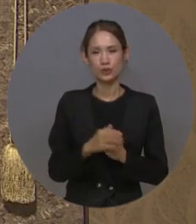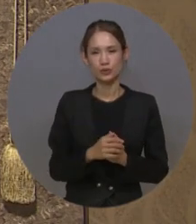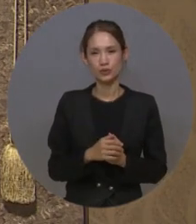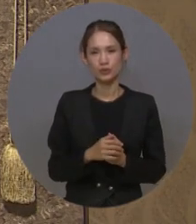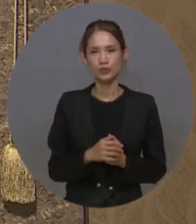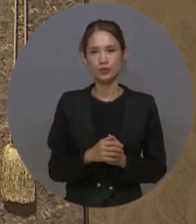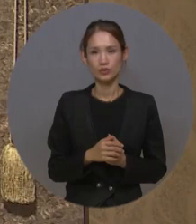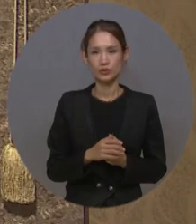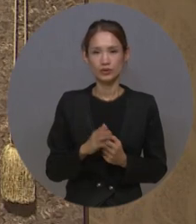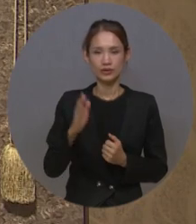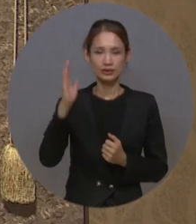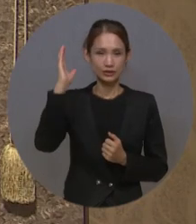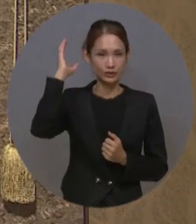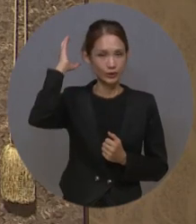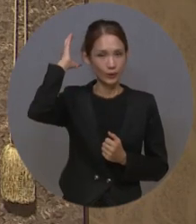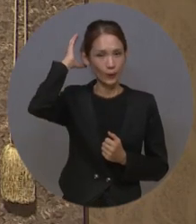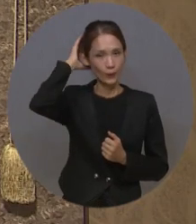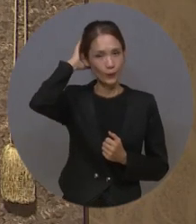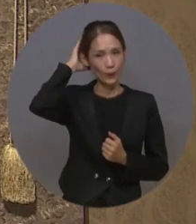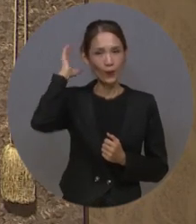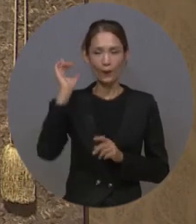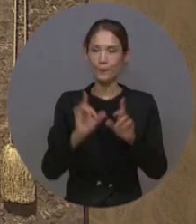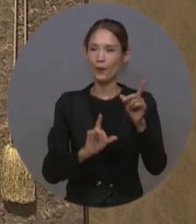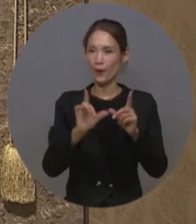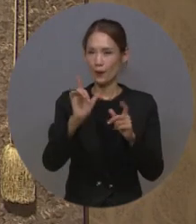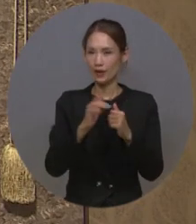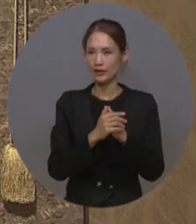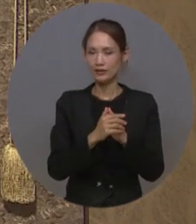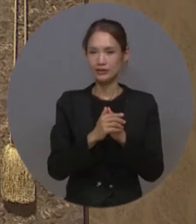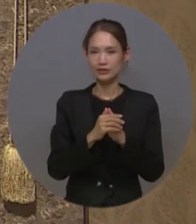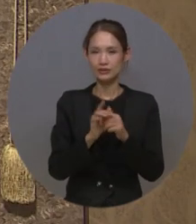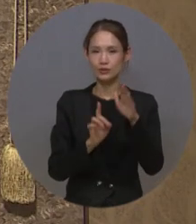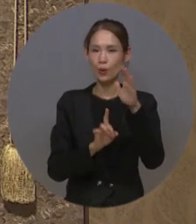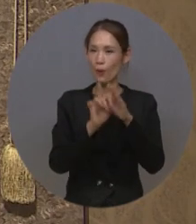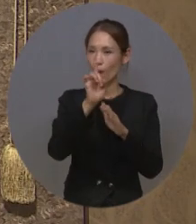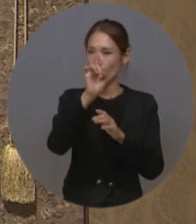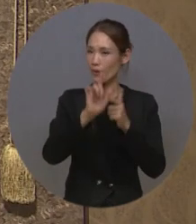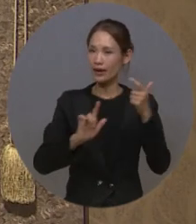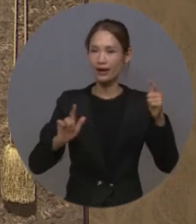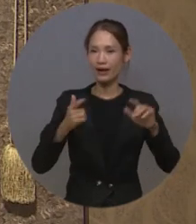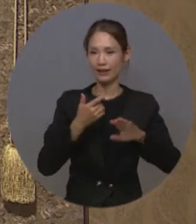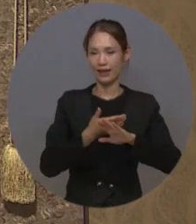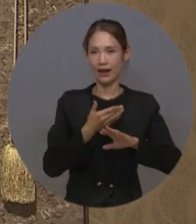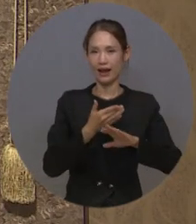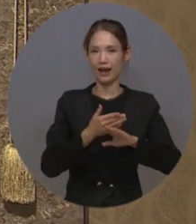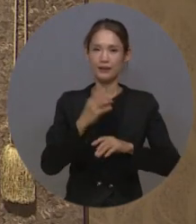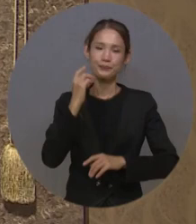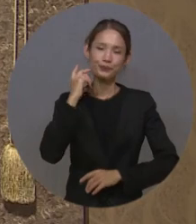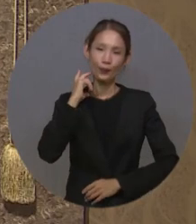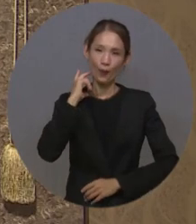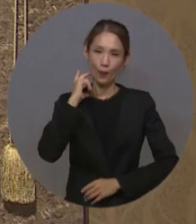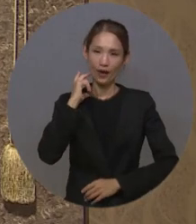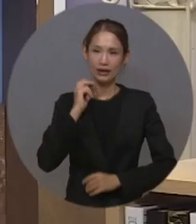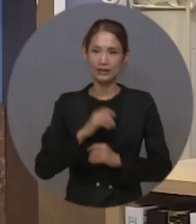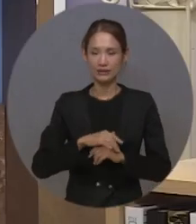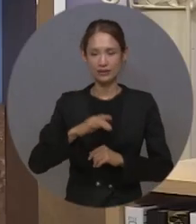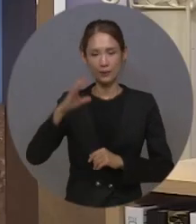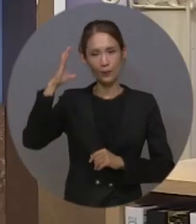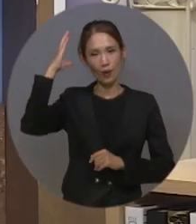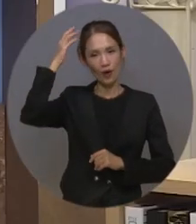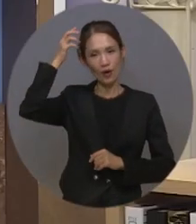자, 뒤통수의 형태에 따라서 머리 높이가 전혀 달라지게 됩니다. 목의 길이, 네. 그다음에 머리